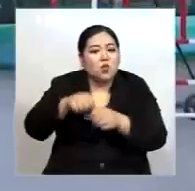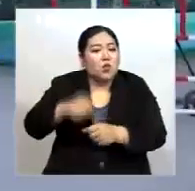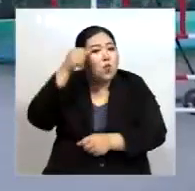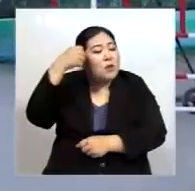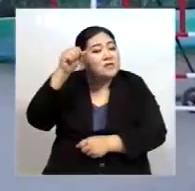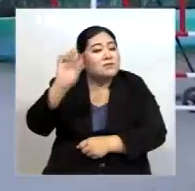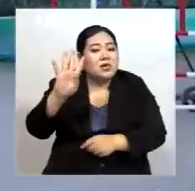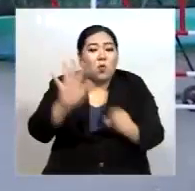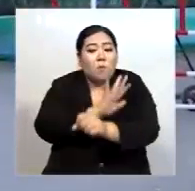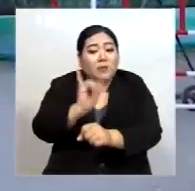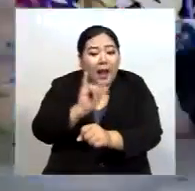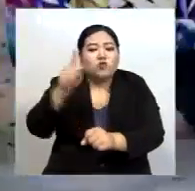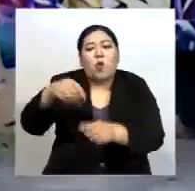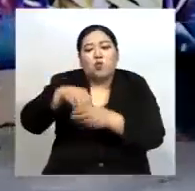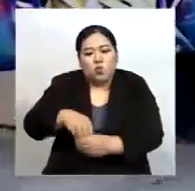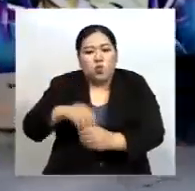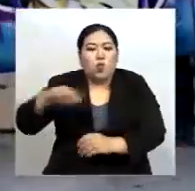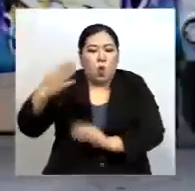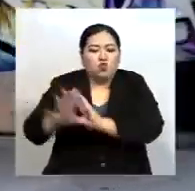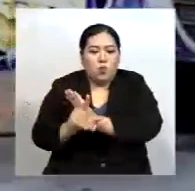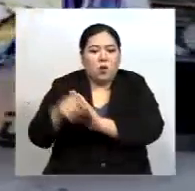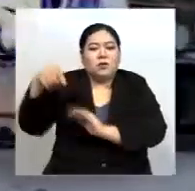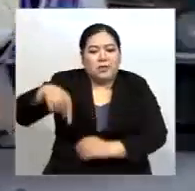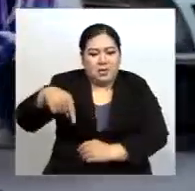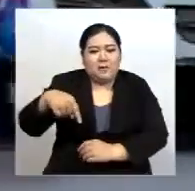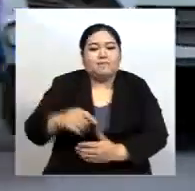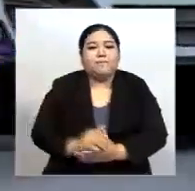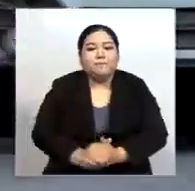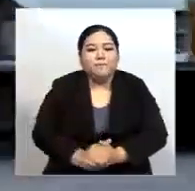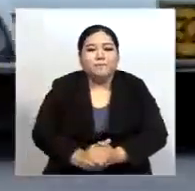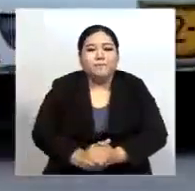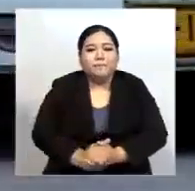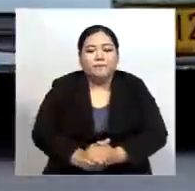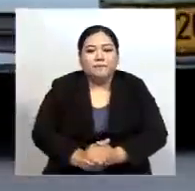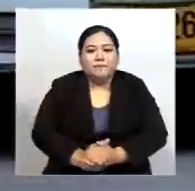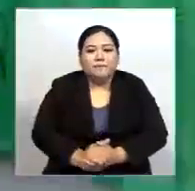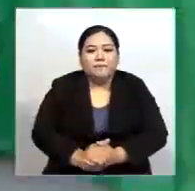วันตามที่มีการกำหนดก็อาจจะต้องให้มาเฝ้าระวังอาการอย่างอาคารรับรองสัตหีบค่ะ